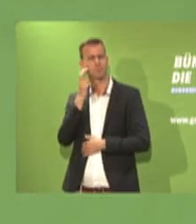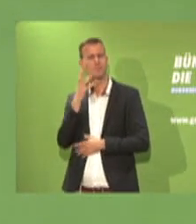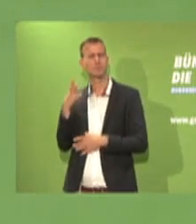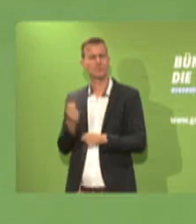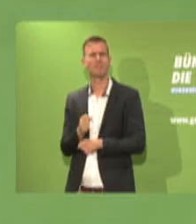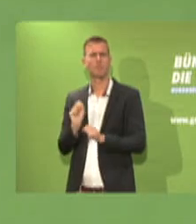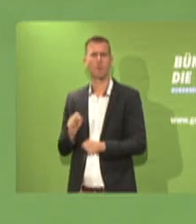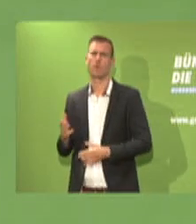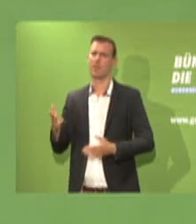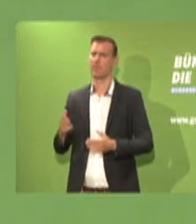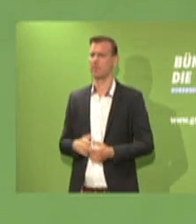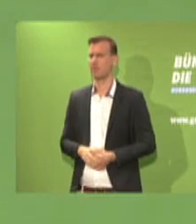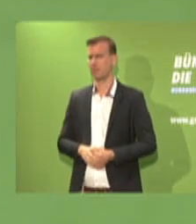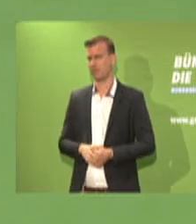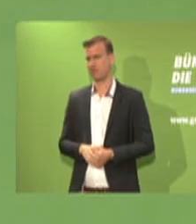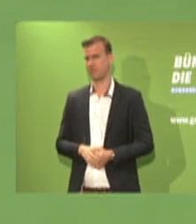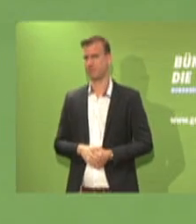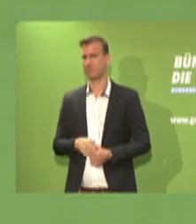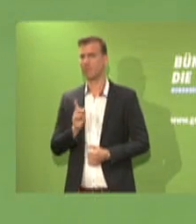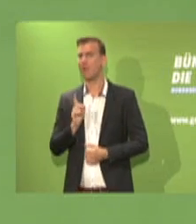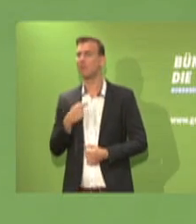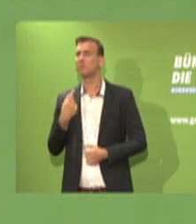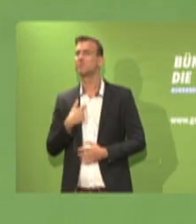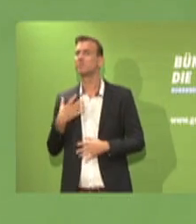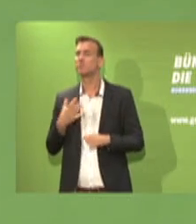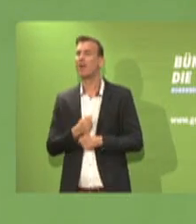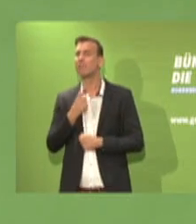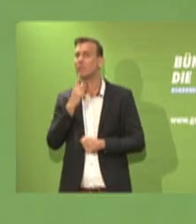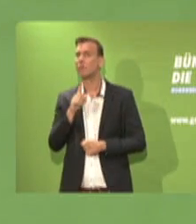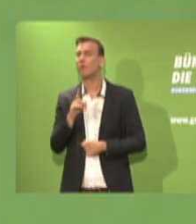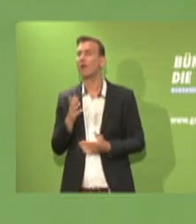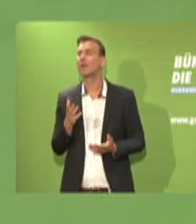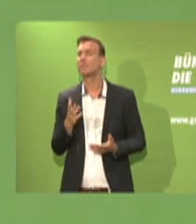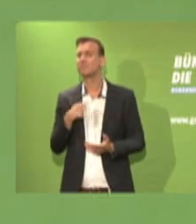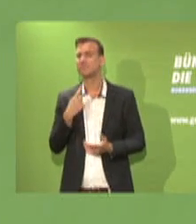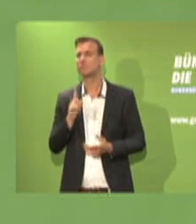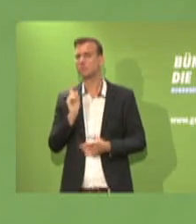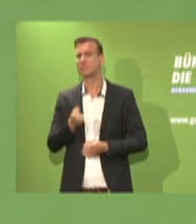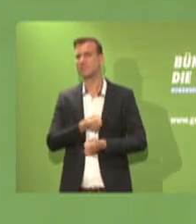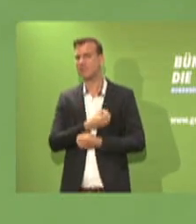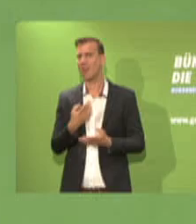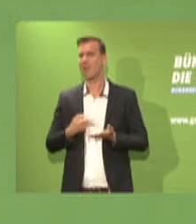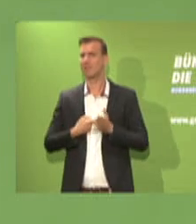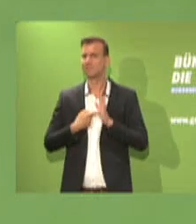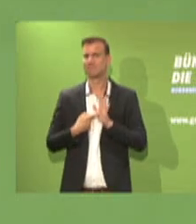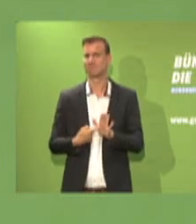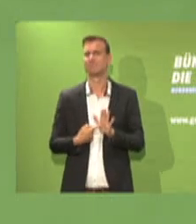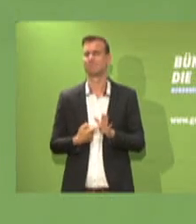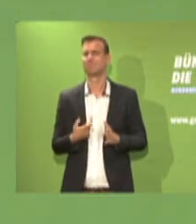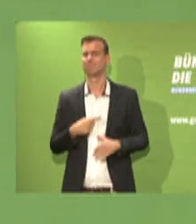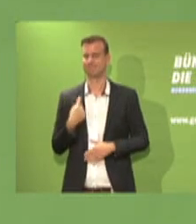möglich. Aber das schaffen wir nur, wenn wir eben klar machen, dass wir im Grunde